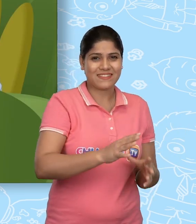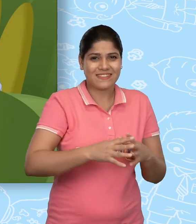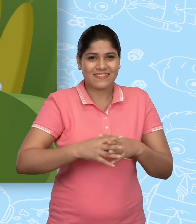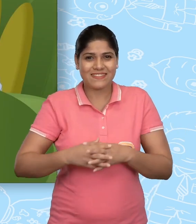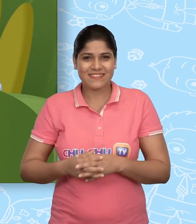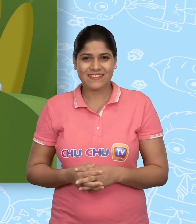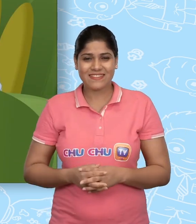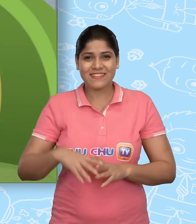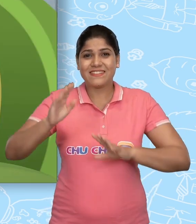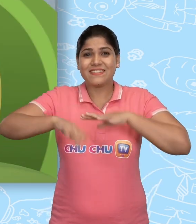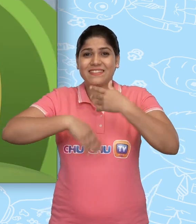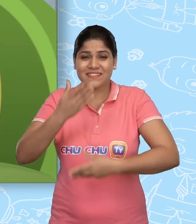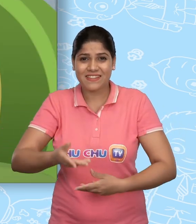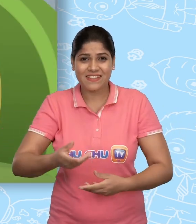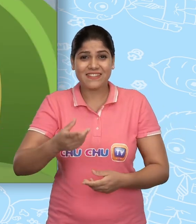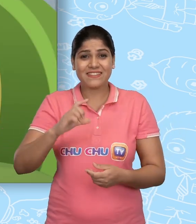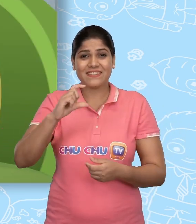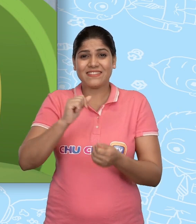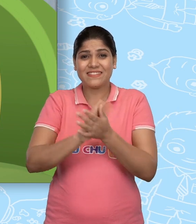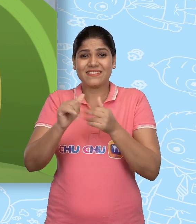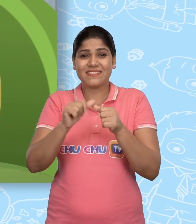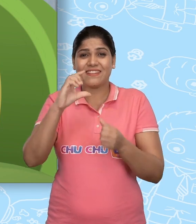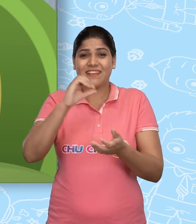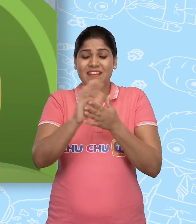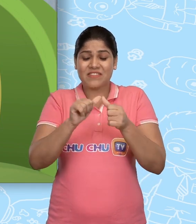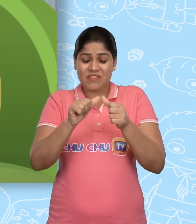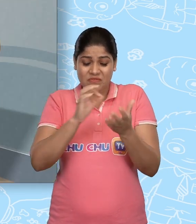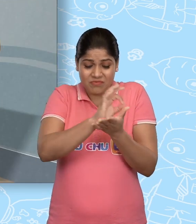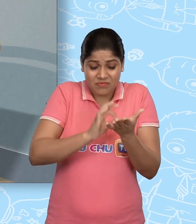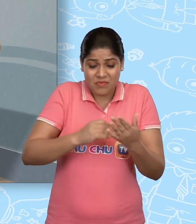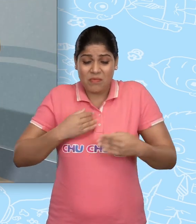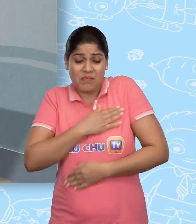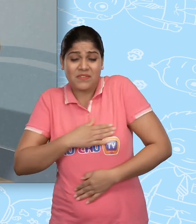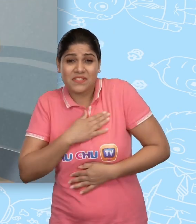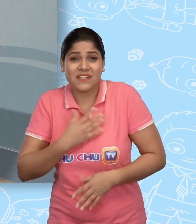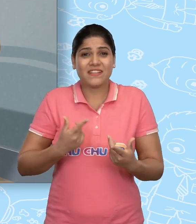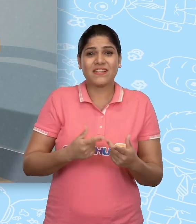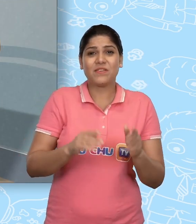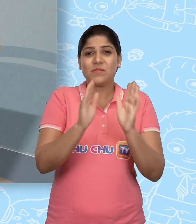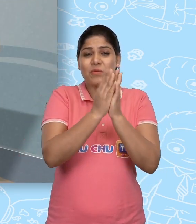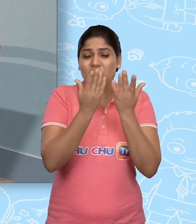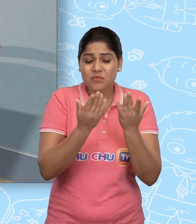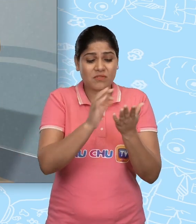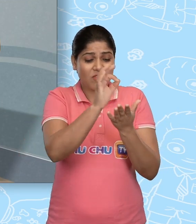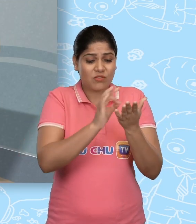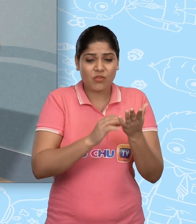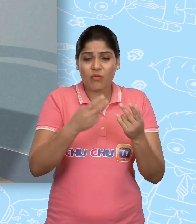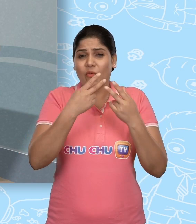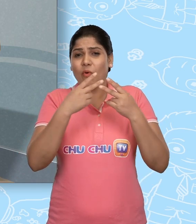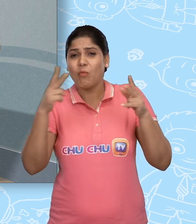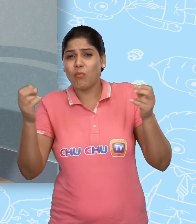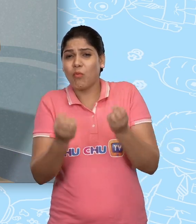शाबाश चाचा, हमें तुम पर बहुत नाज है। इसके बाद चाचा को लिखने में मजा आने